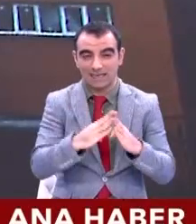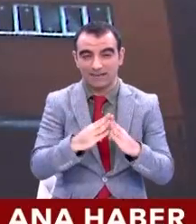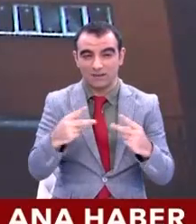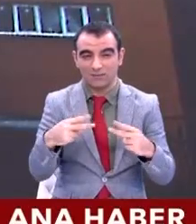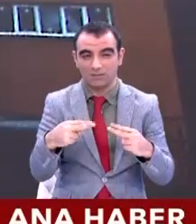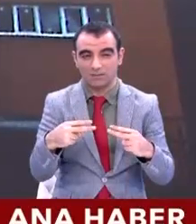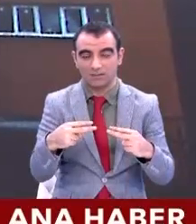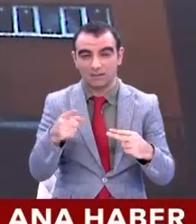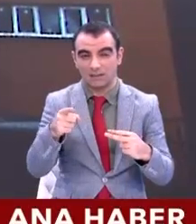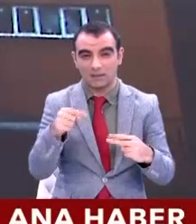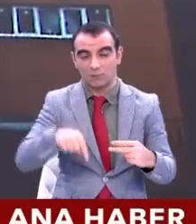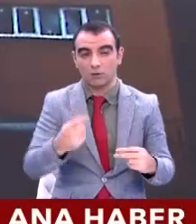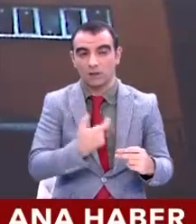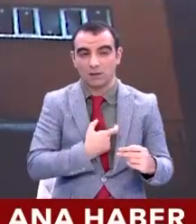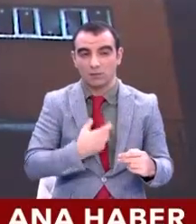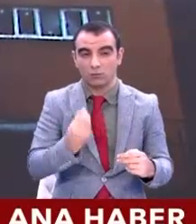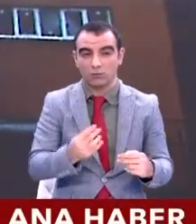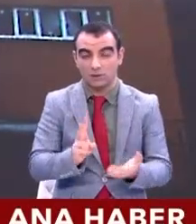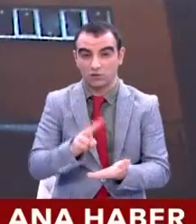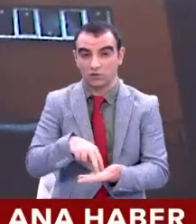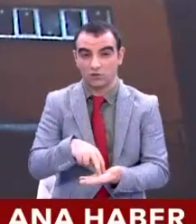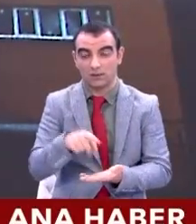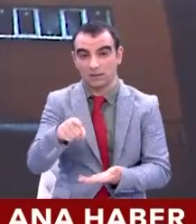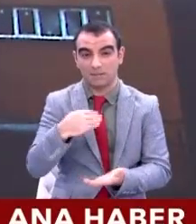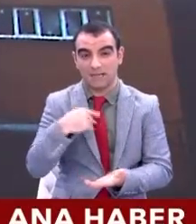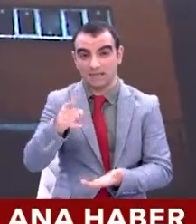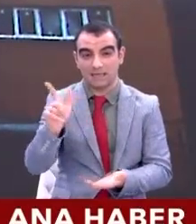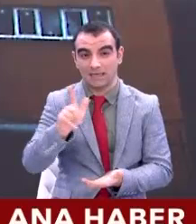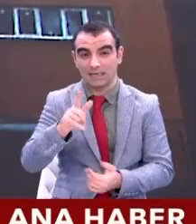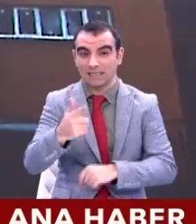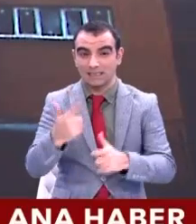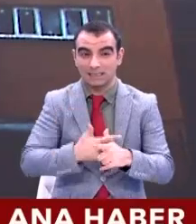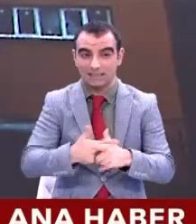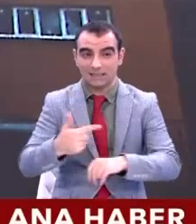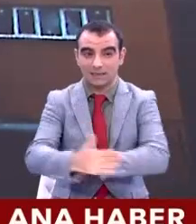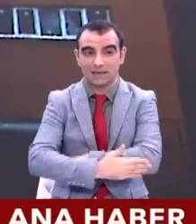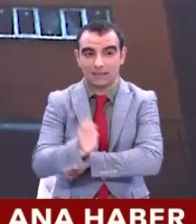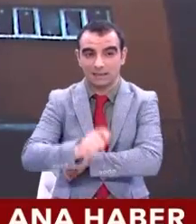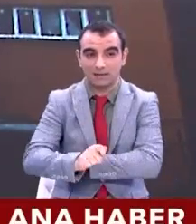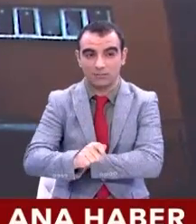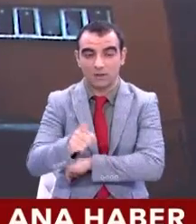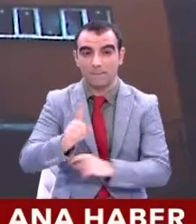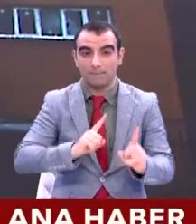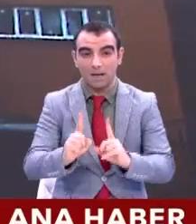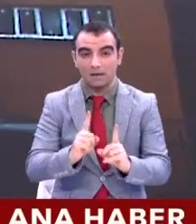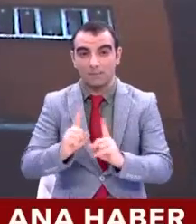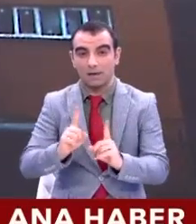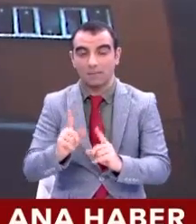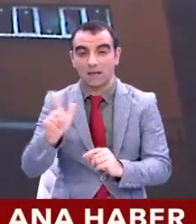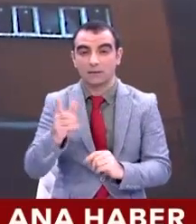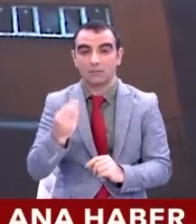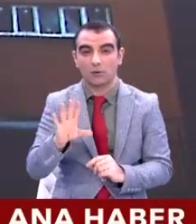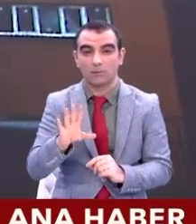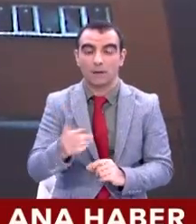burayı kamulaştırıyorum çıkacaksınız Ben de size gerekli kira desteğini vereceğim ve buraya hemen yıkacağım mahkeme Mahkemeye gerek olmadan